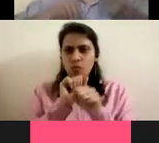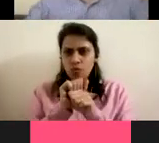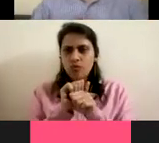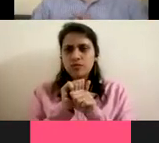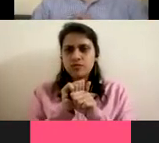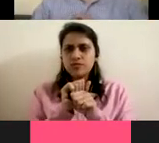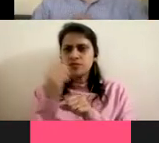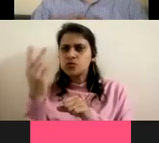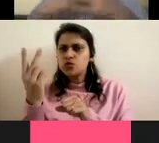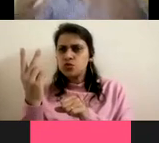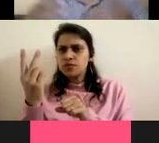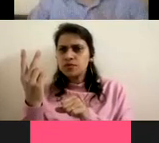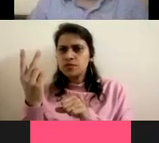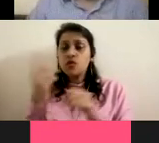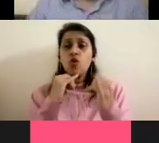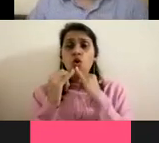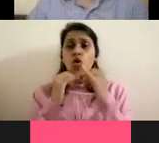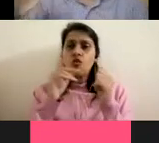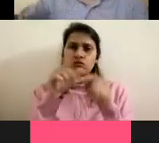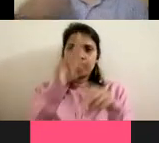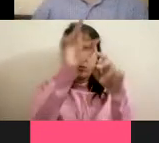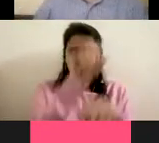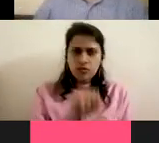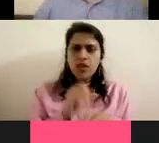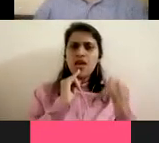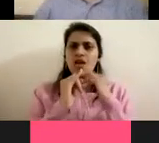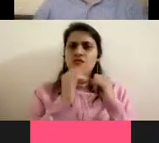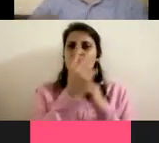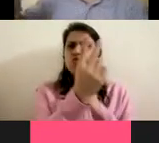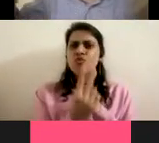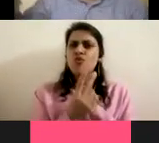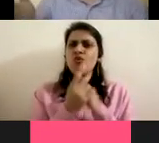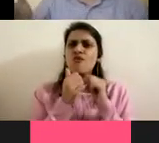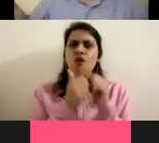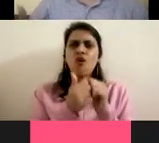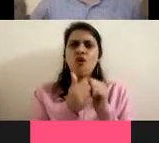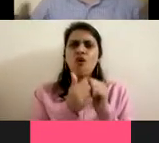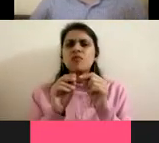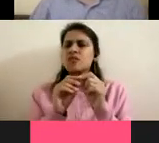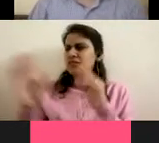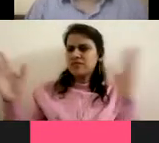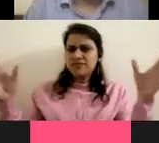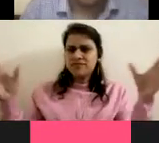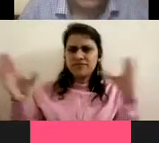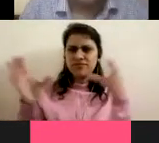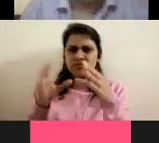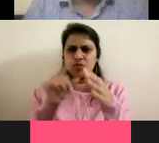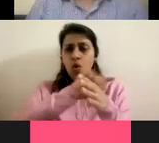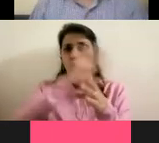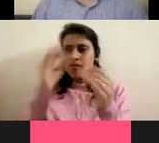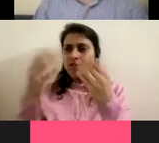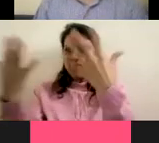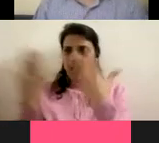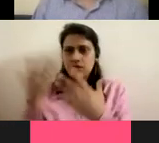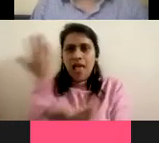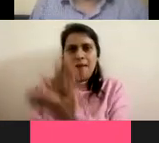2 लोगों को इंटरव्यू के लिए आगे बढ़ाता है ना कि वो जॉब रिक्वायरमेंट है बट जस्ट फिल्टर करने के लिए क्योंकि मैं 10 लोगों को इंटरव्यू कर नहीं